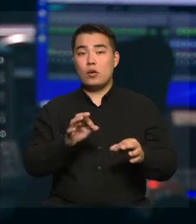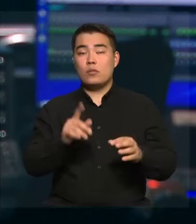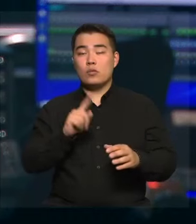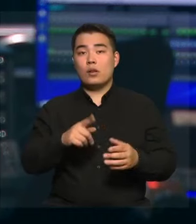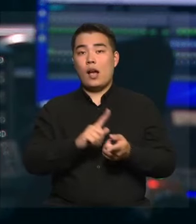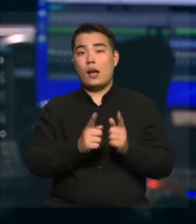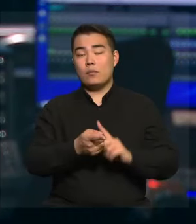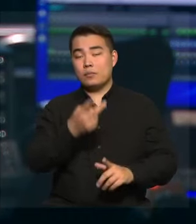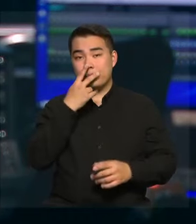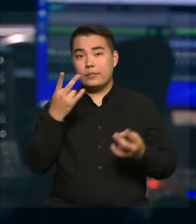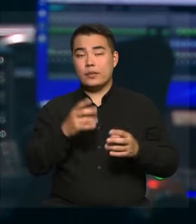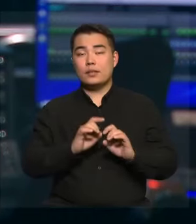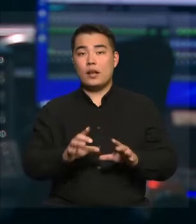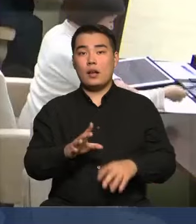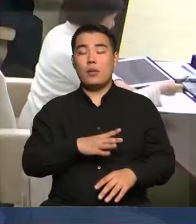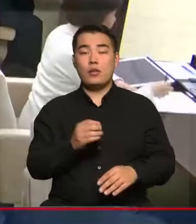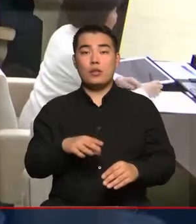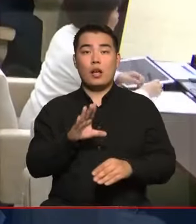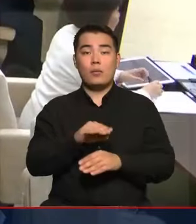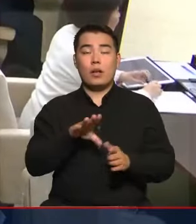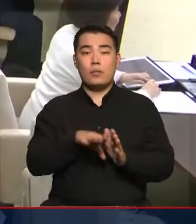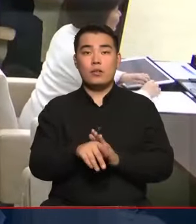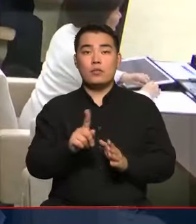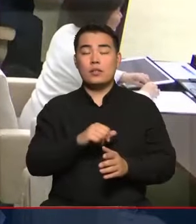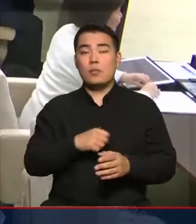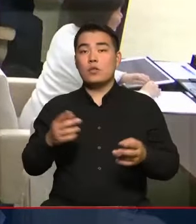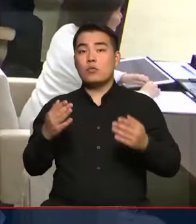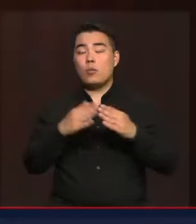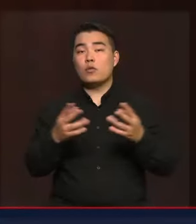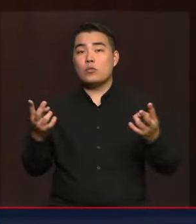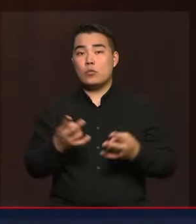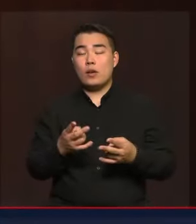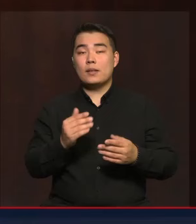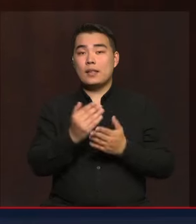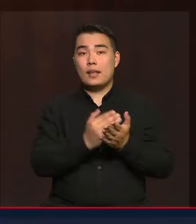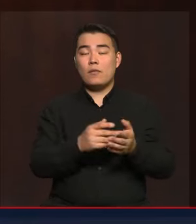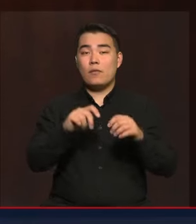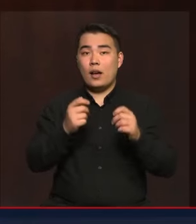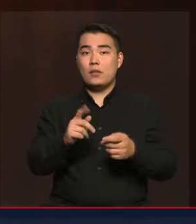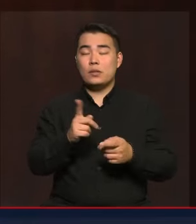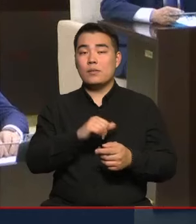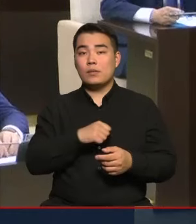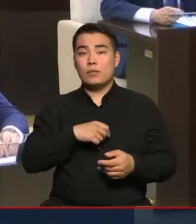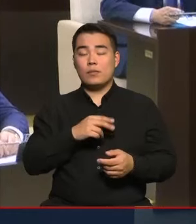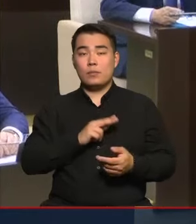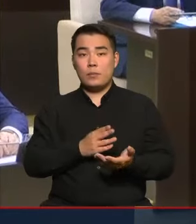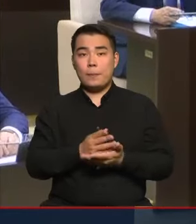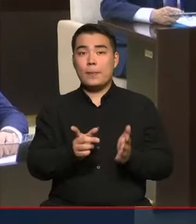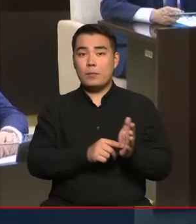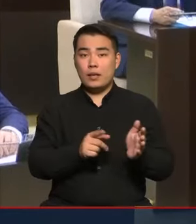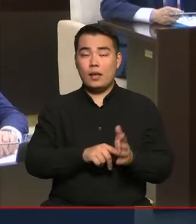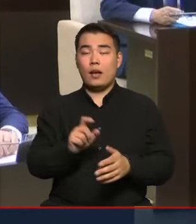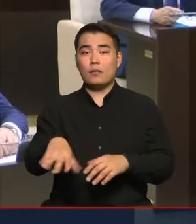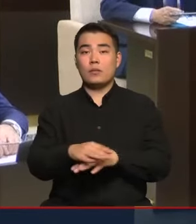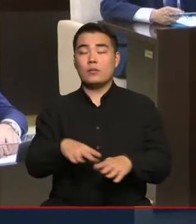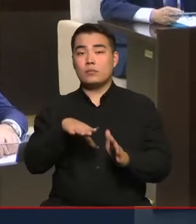да қайта қарау керек дейді. Сондай-ақ үйге мұқтаж азаматтардың тізіміне соғыс ардагерлеріне теңестірілген азаматтарды қосу